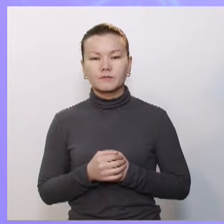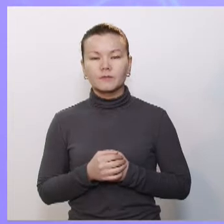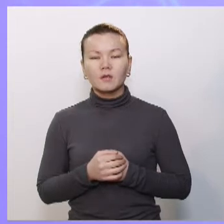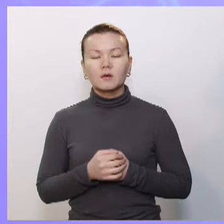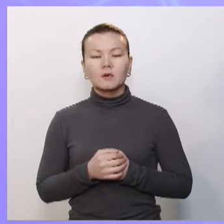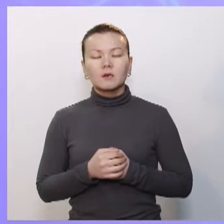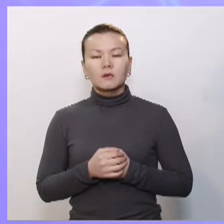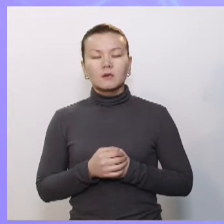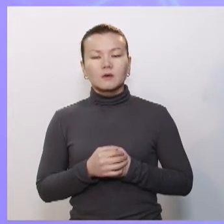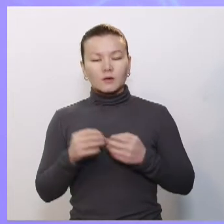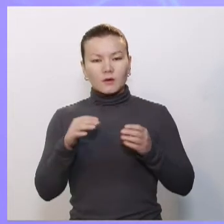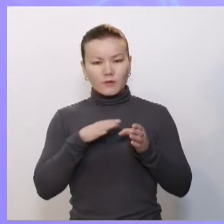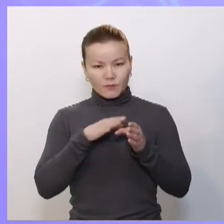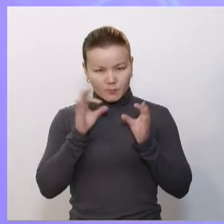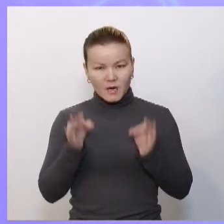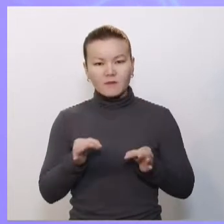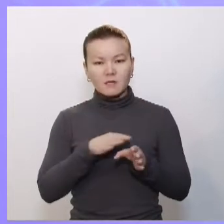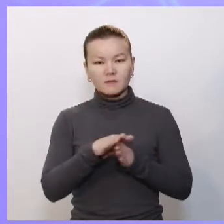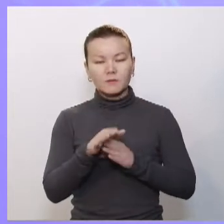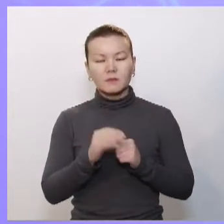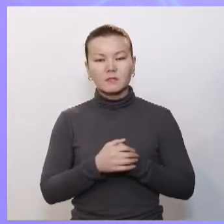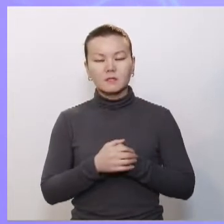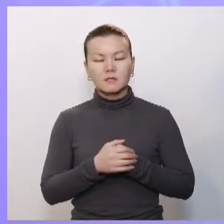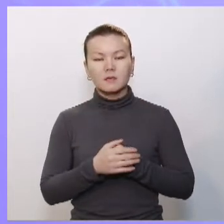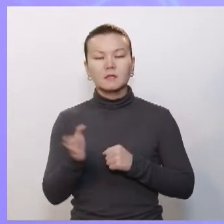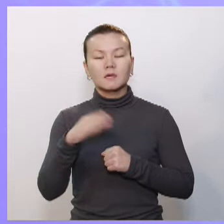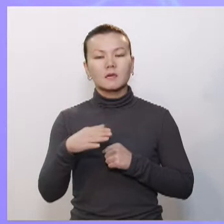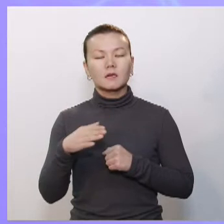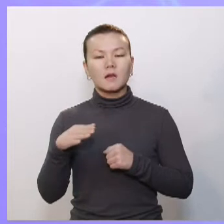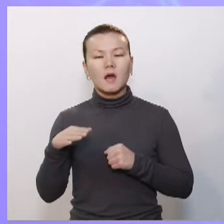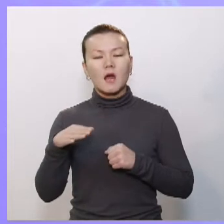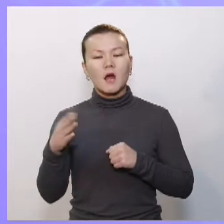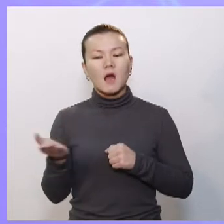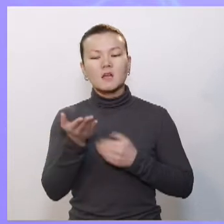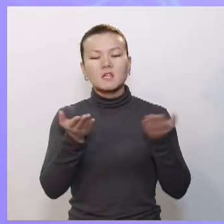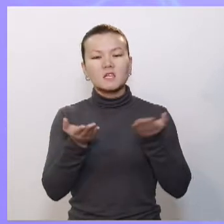Туура аткардыңарбы? Салыштырып, текшергиле.